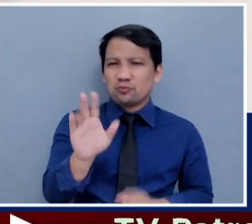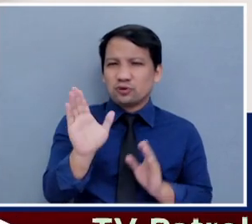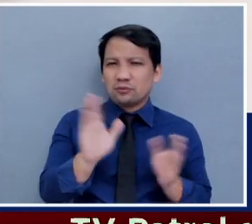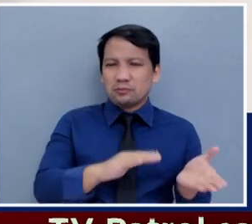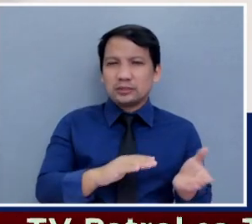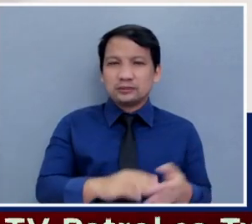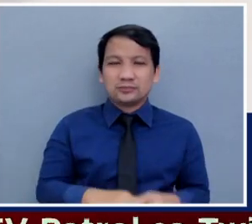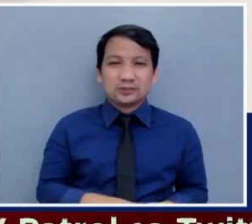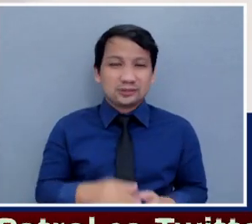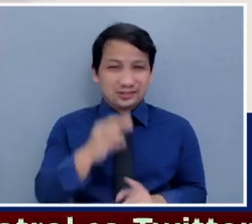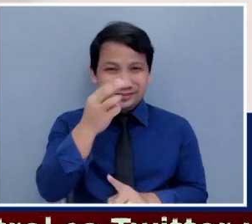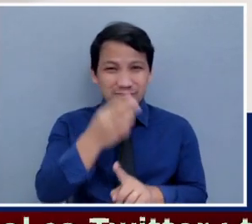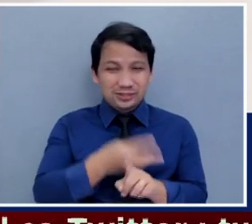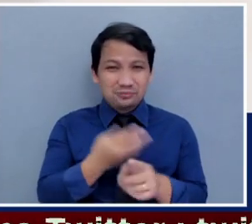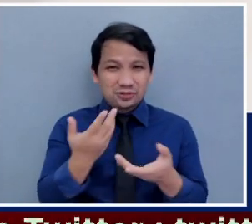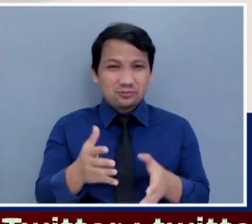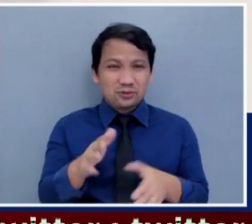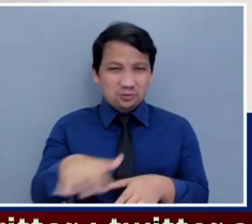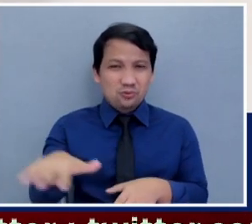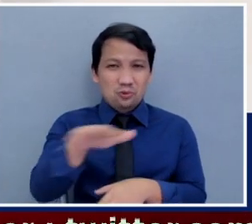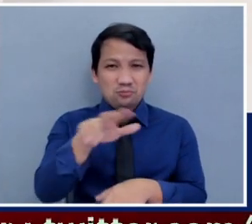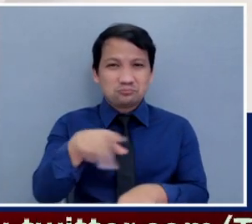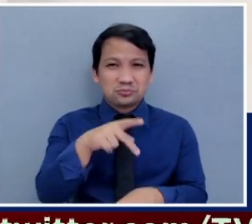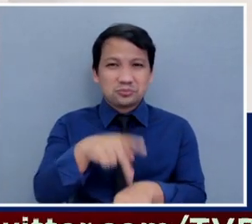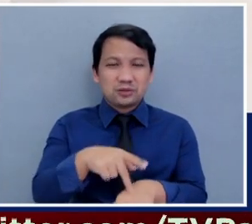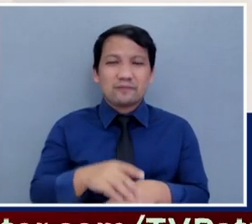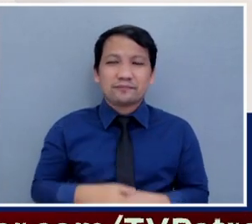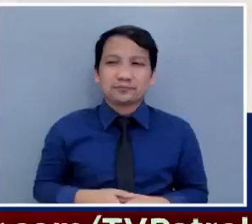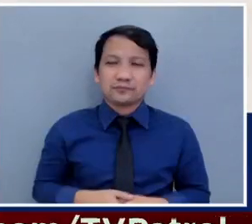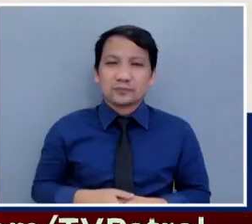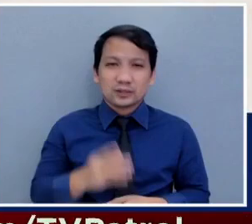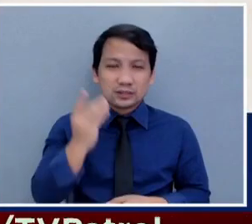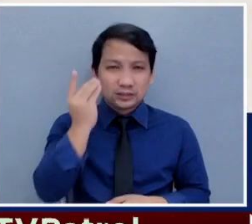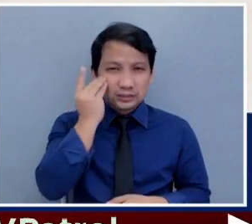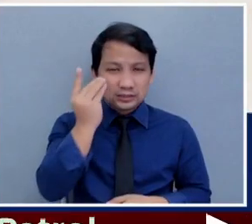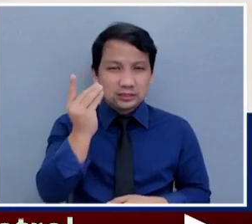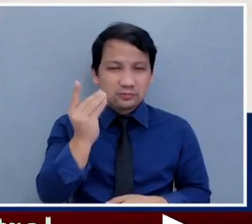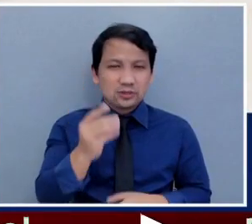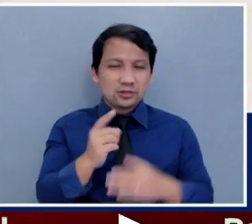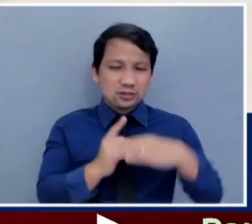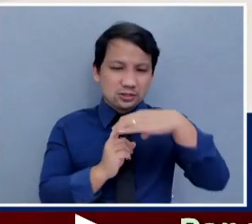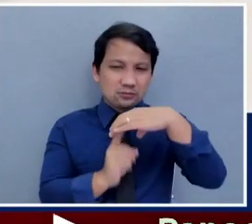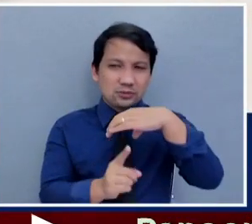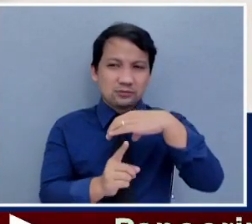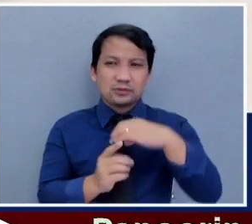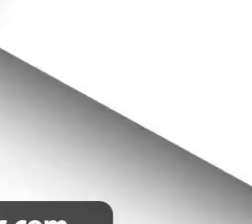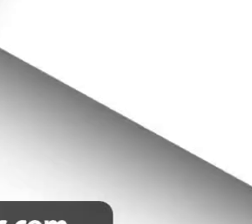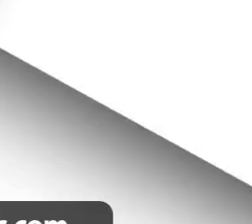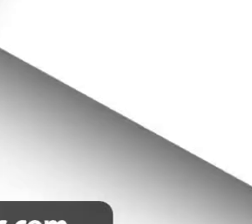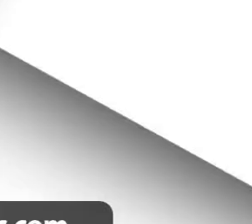ng 6 na buwan sa buong bansa. Dennis Dato, ABS-CBN News.